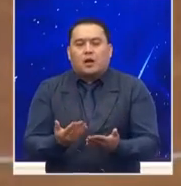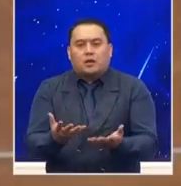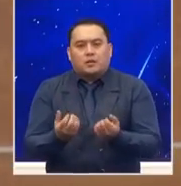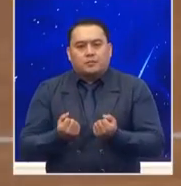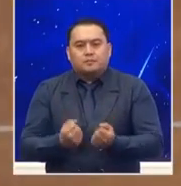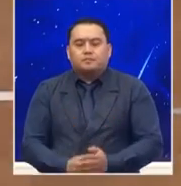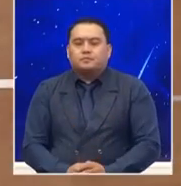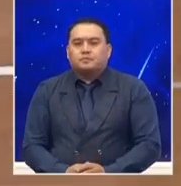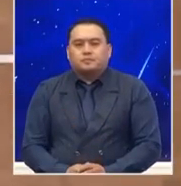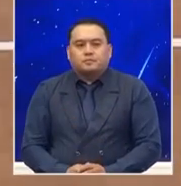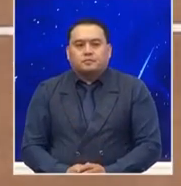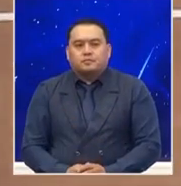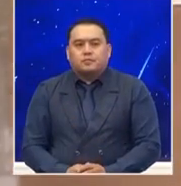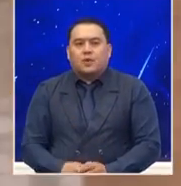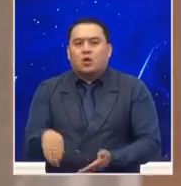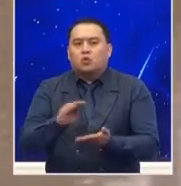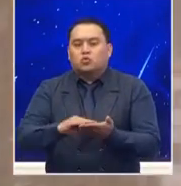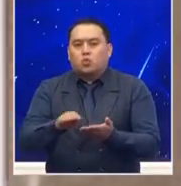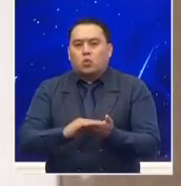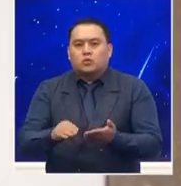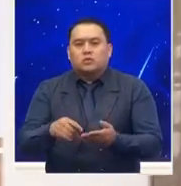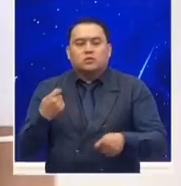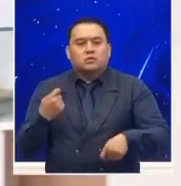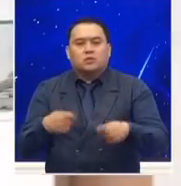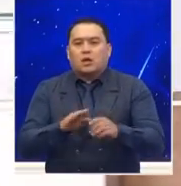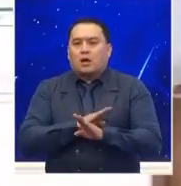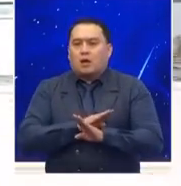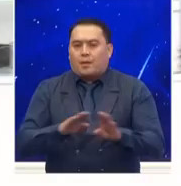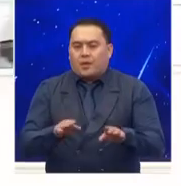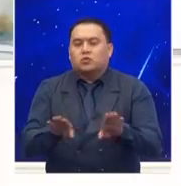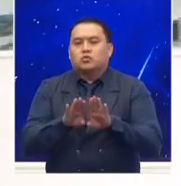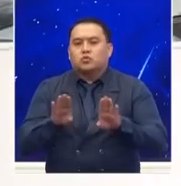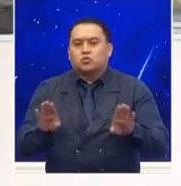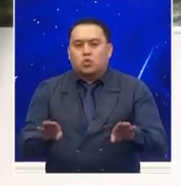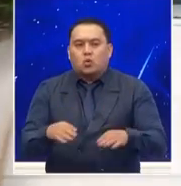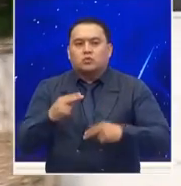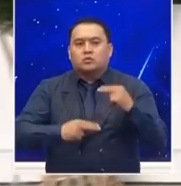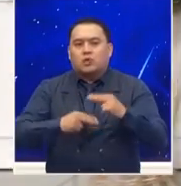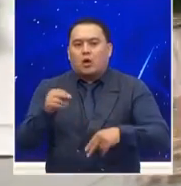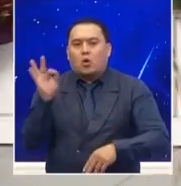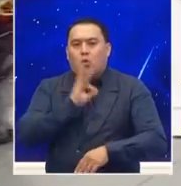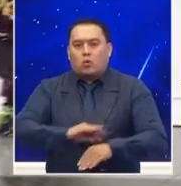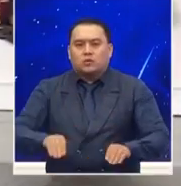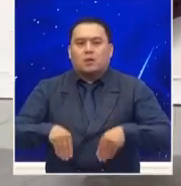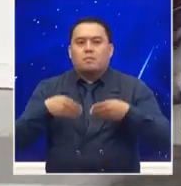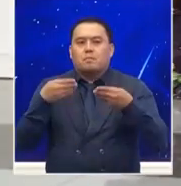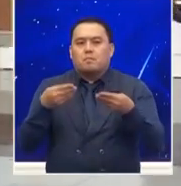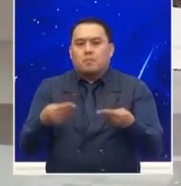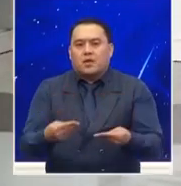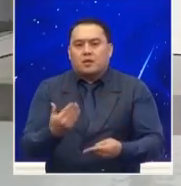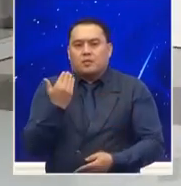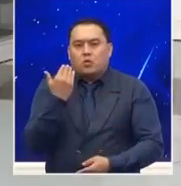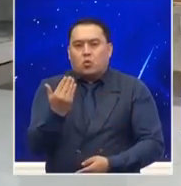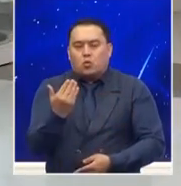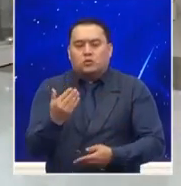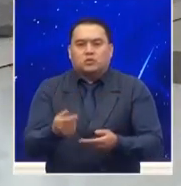Бейсен Құранбек мұражайының журналистер үйінен ашылуы тегін емес. Осыдан 5 жыл бұрын дәл осы ғимараттың салынып, қолданысқа берілуінде аға өзі